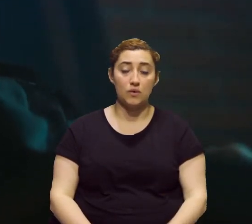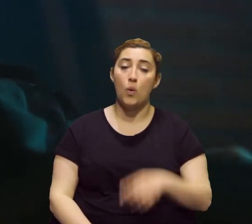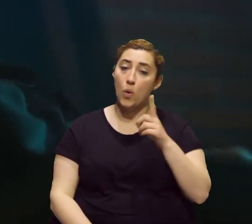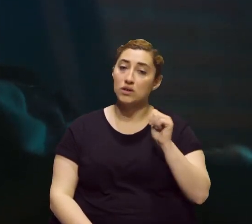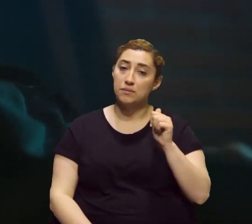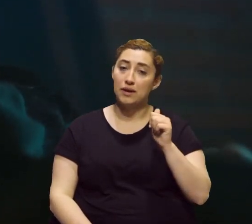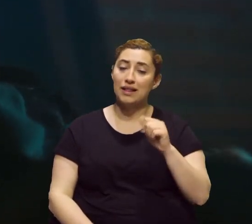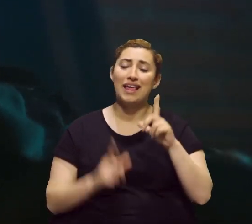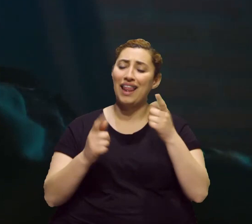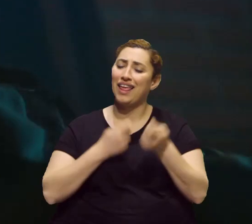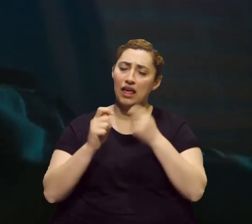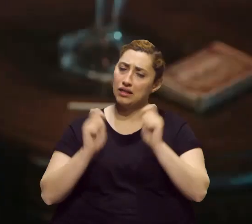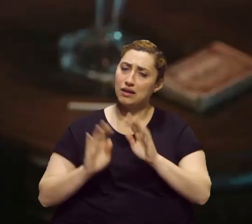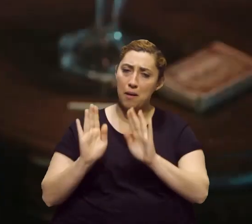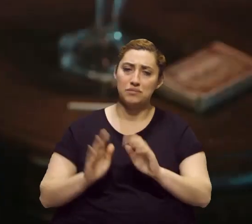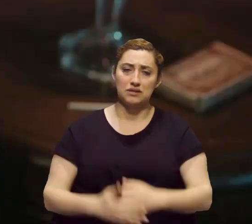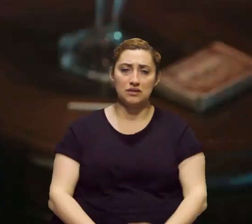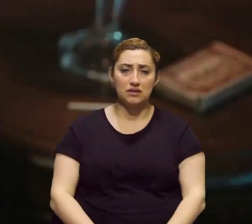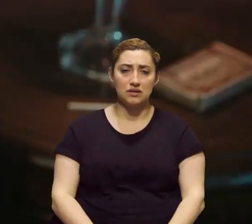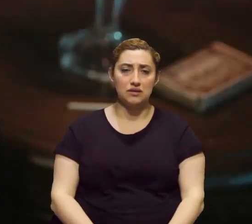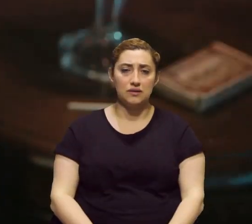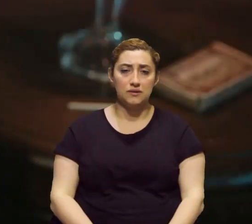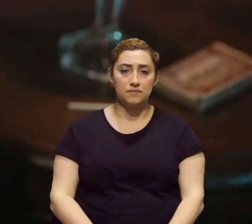Öyleyse gereğini yap.